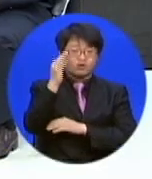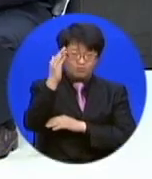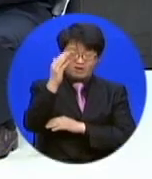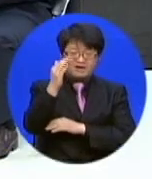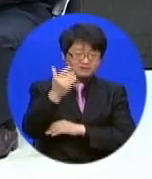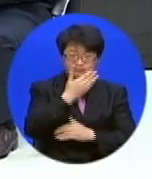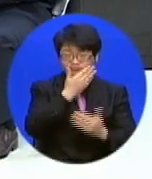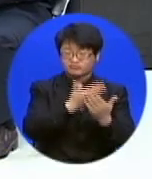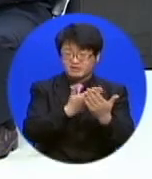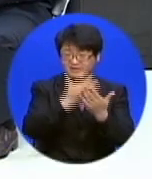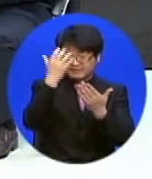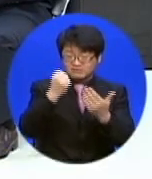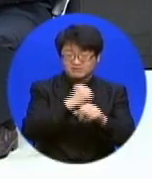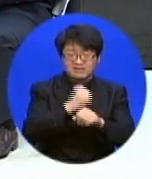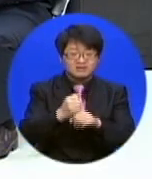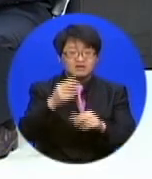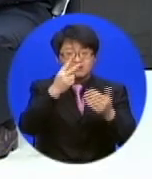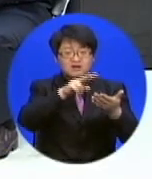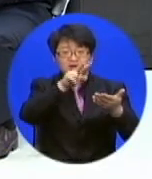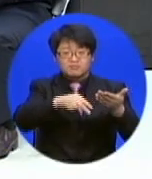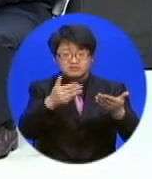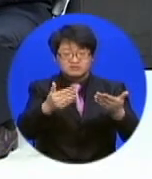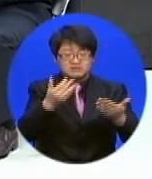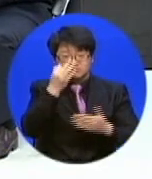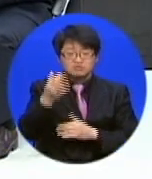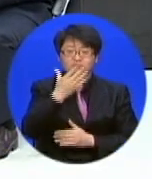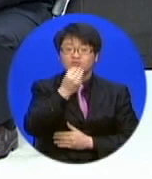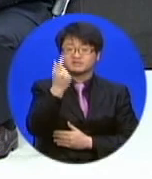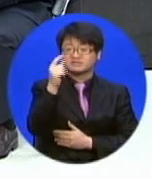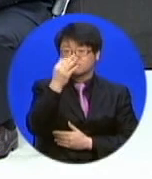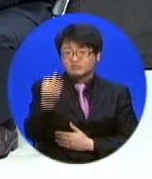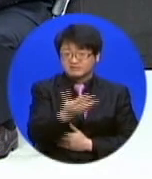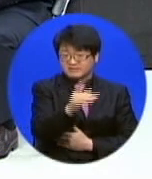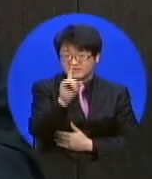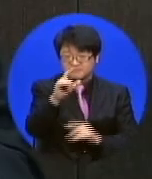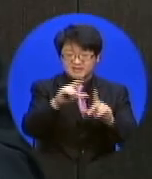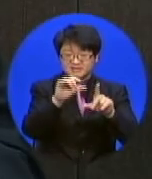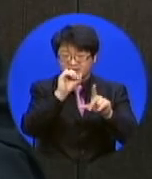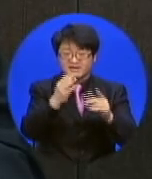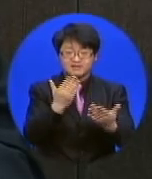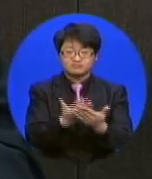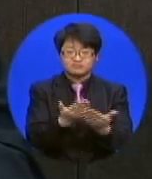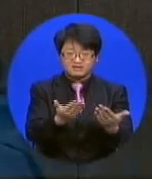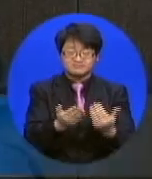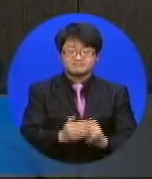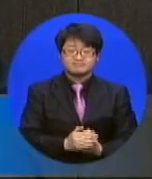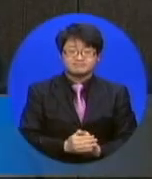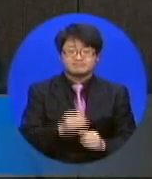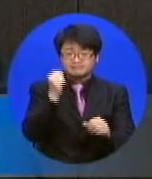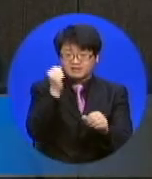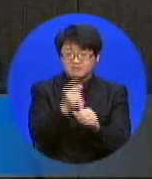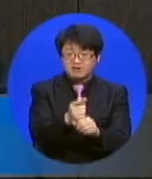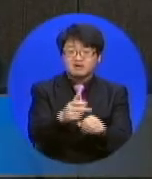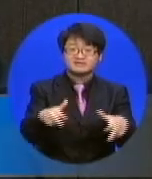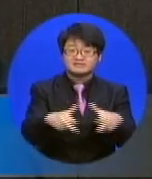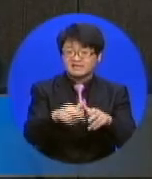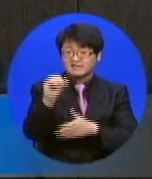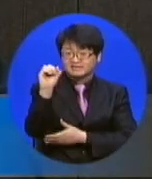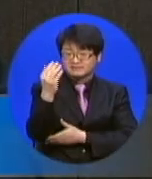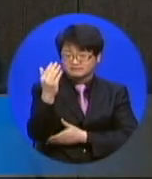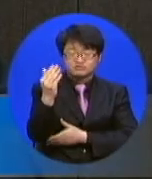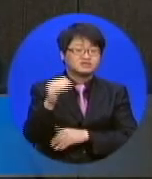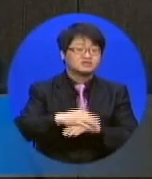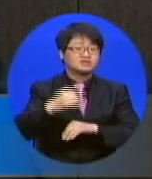텐데요. 장애인신문 독자들과 복지TV 시청자들에게 한 말씀 부탁드립니다. 예, 벌써 장애인신문이 1000호에